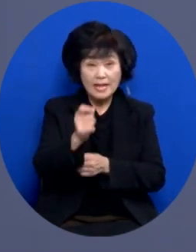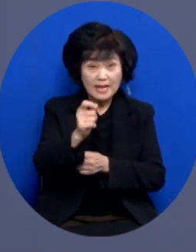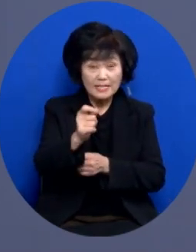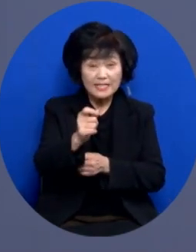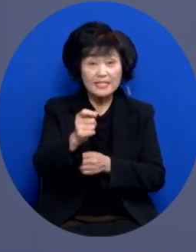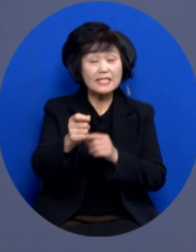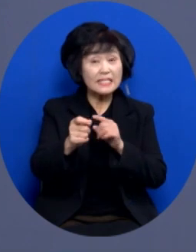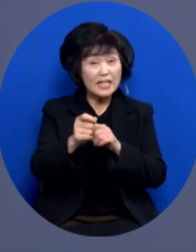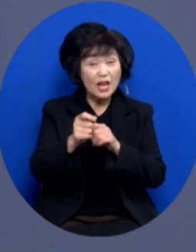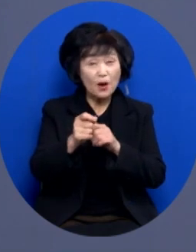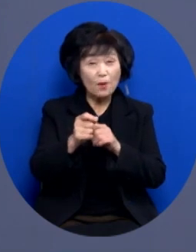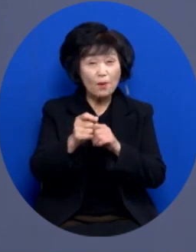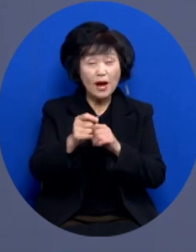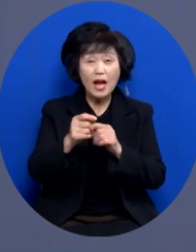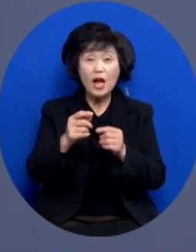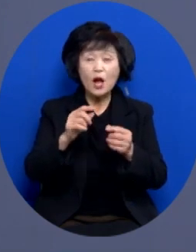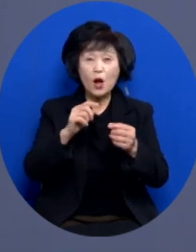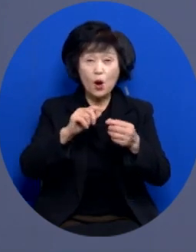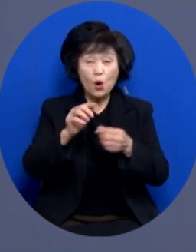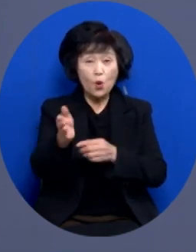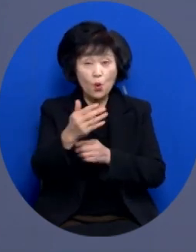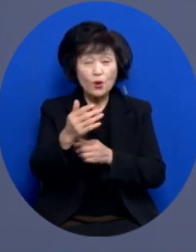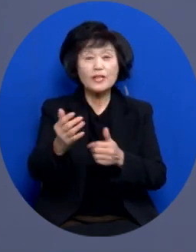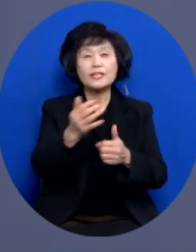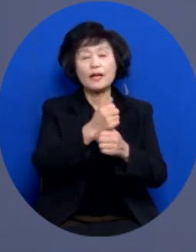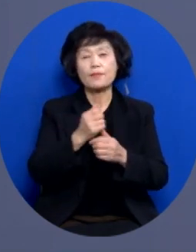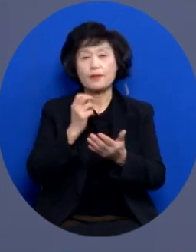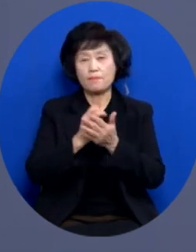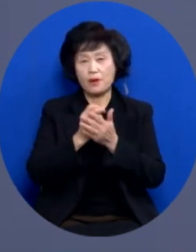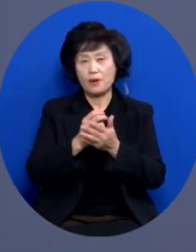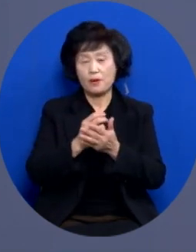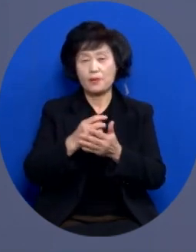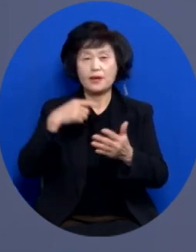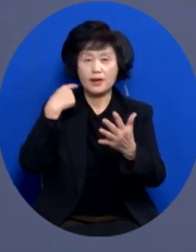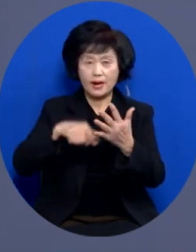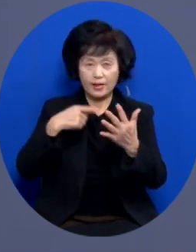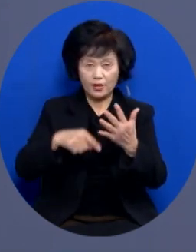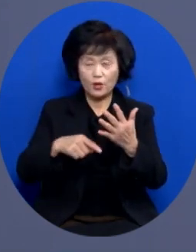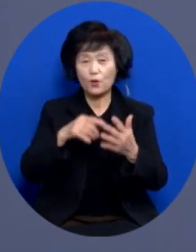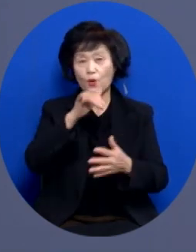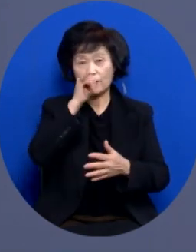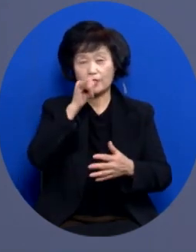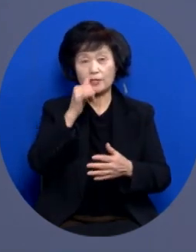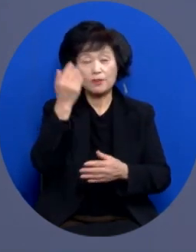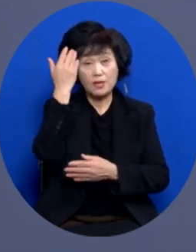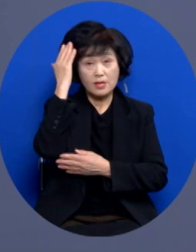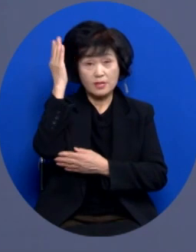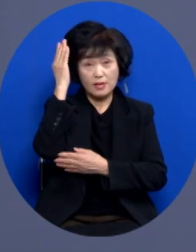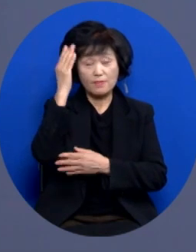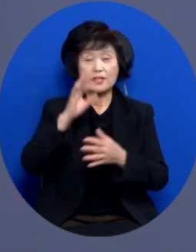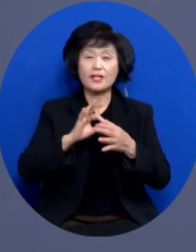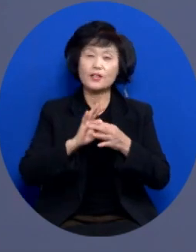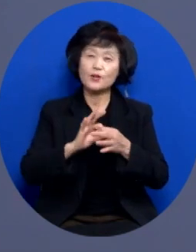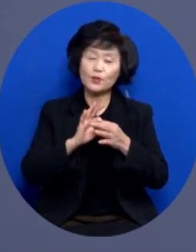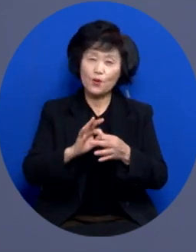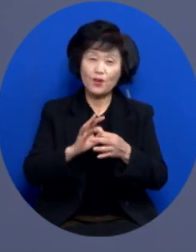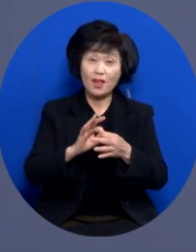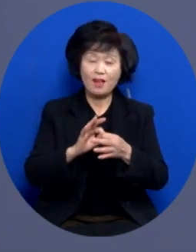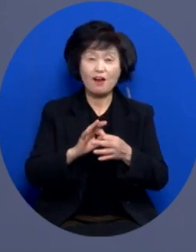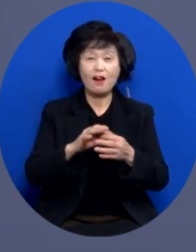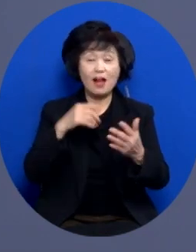미끼를 제공하고 고기 잡는 법을 가르치기 위해서 성공한 목사님들 모시고 세미나하고 이렇게